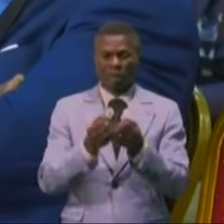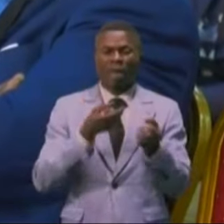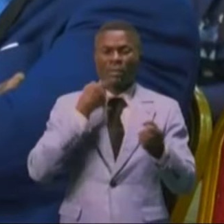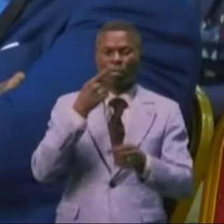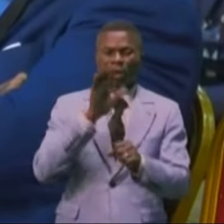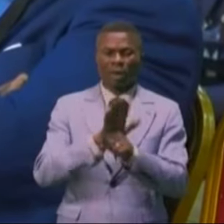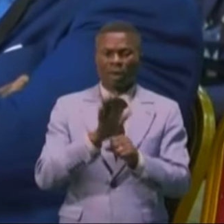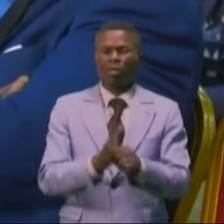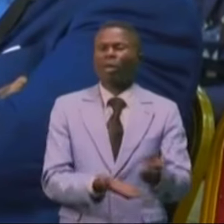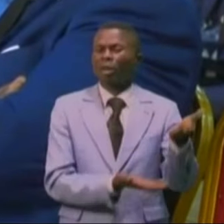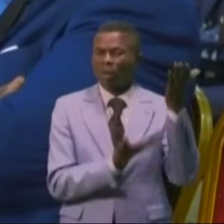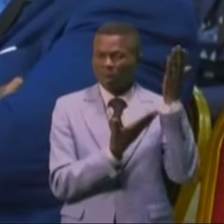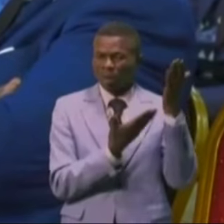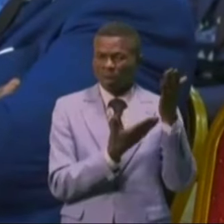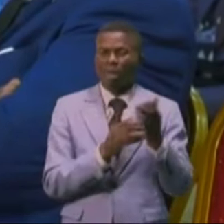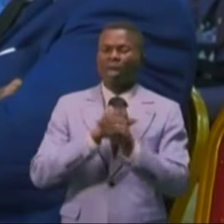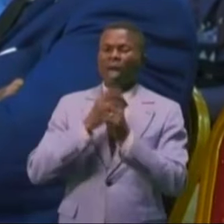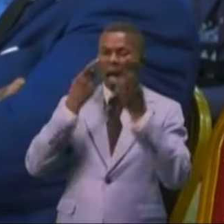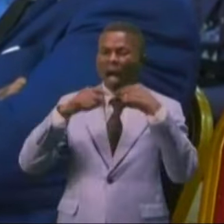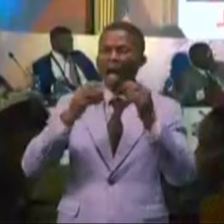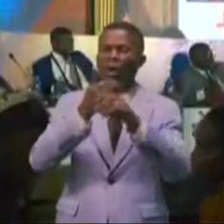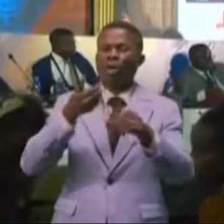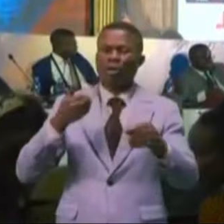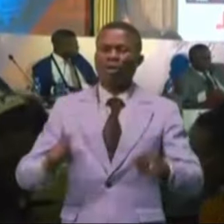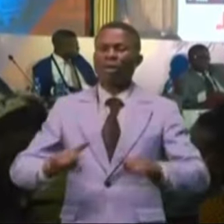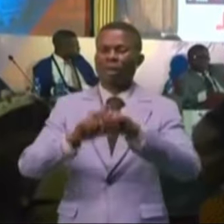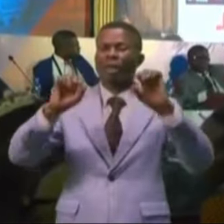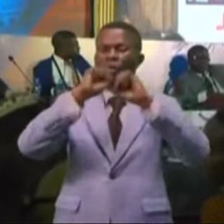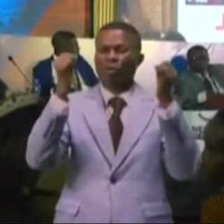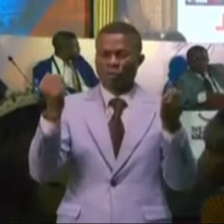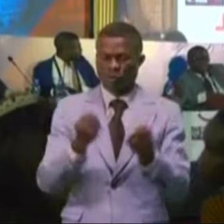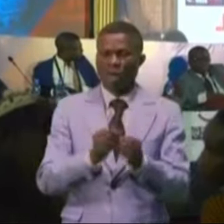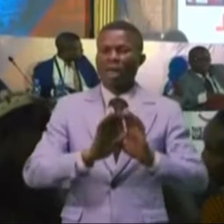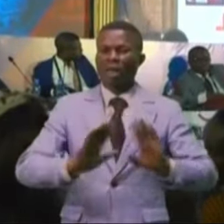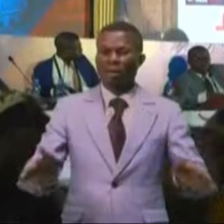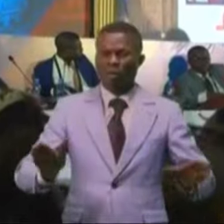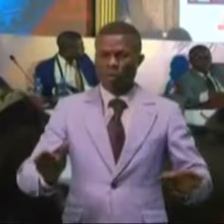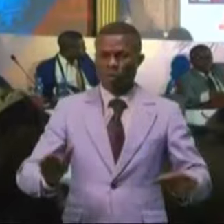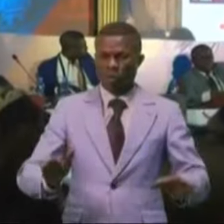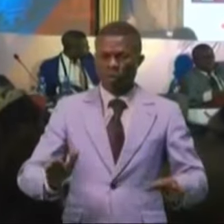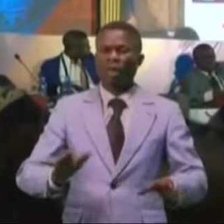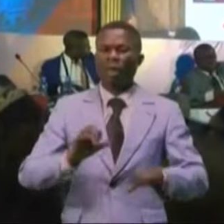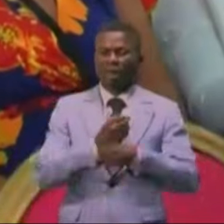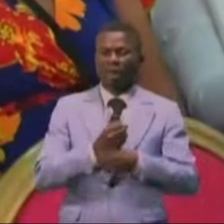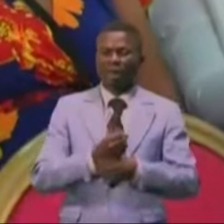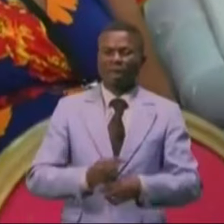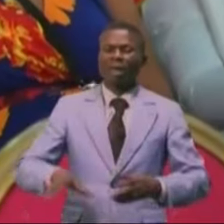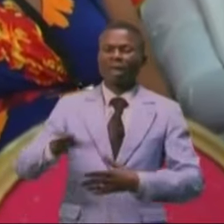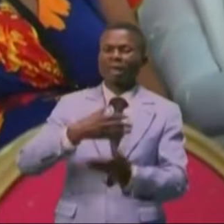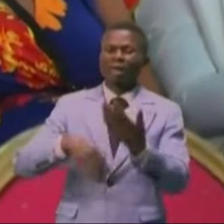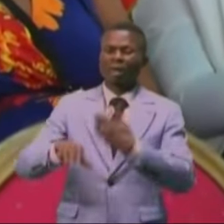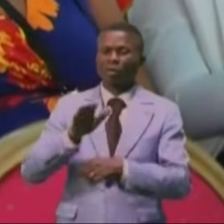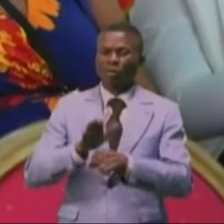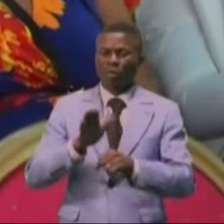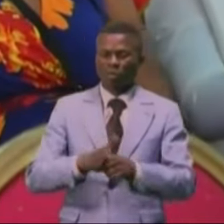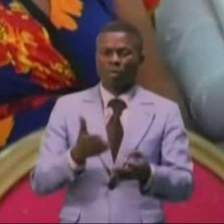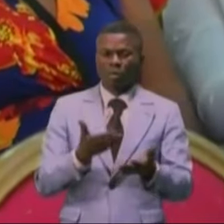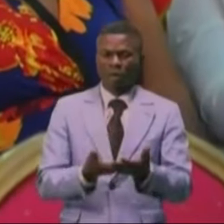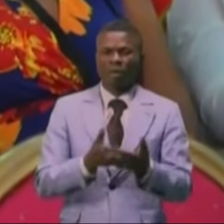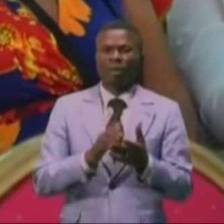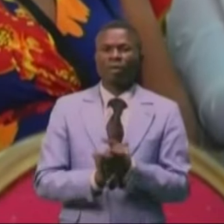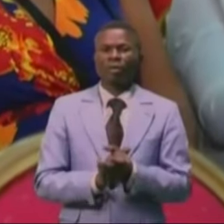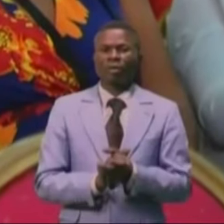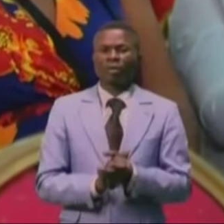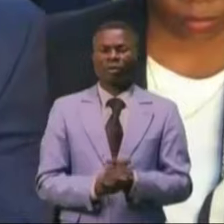sur l'importance de prévenir les conflits sociaux susceptibles à engendrer des crimes sous toutes ses formes.